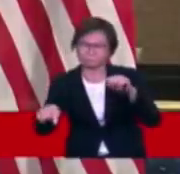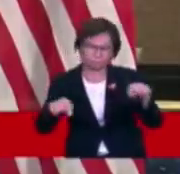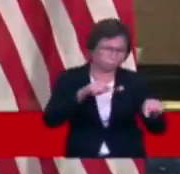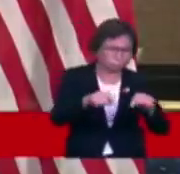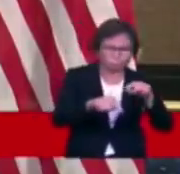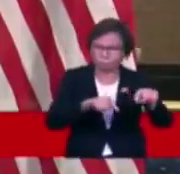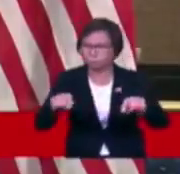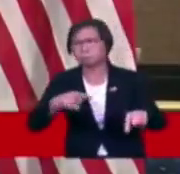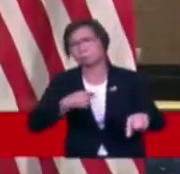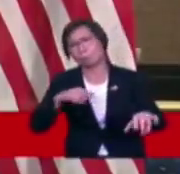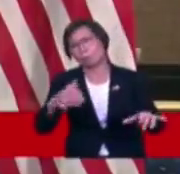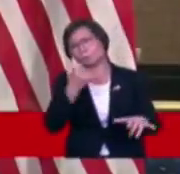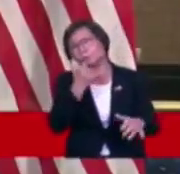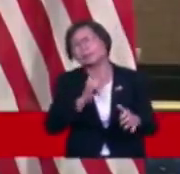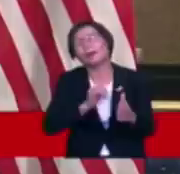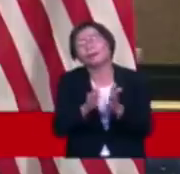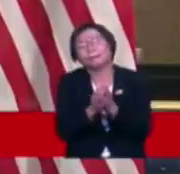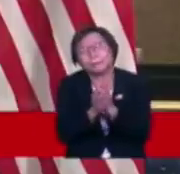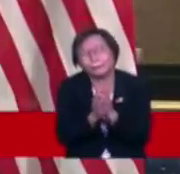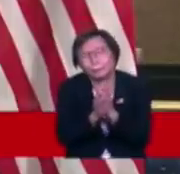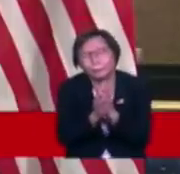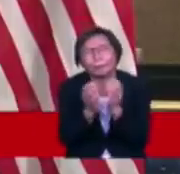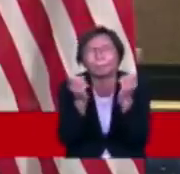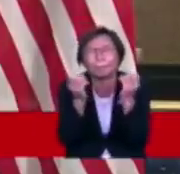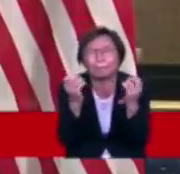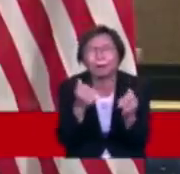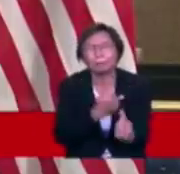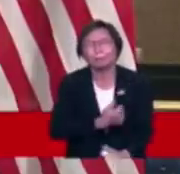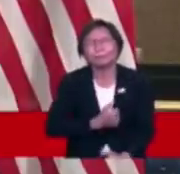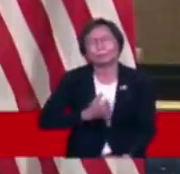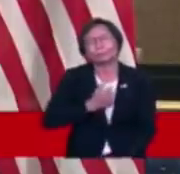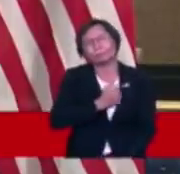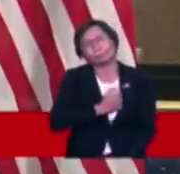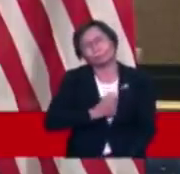saya memohon ribuan ampun dan maaf.